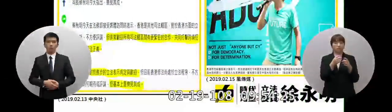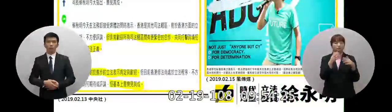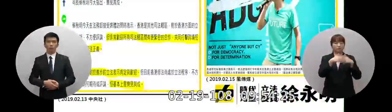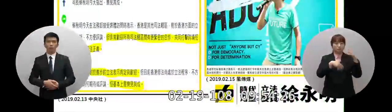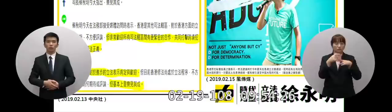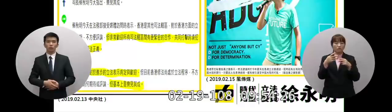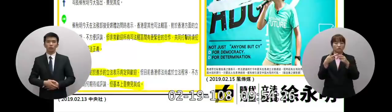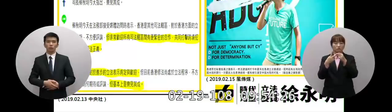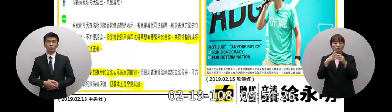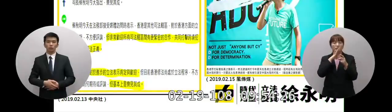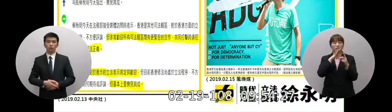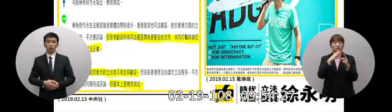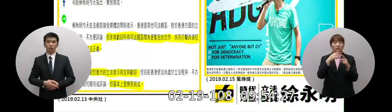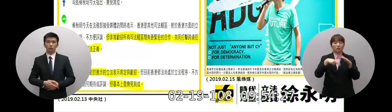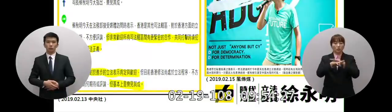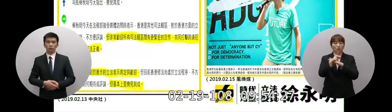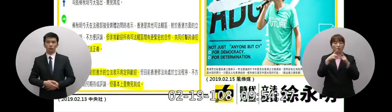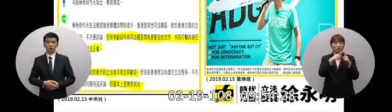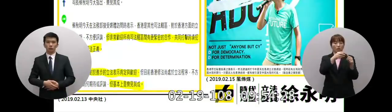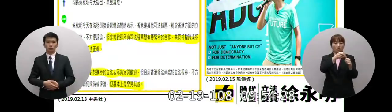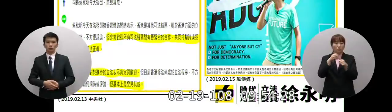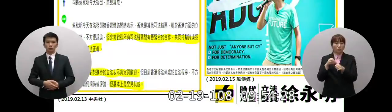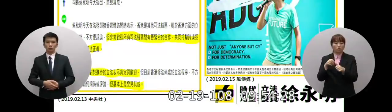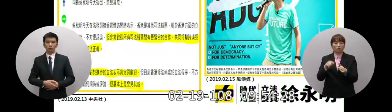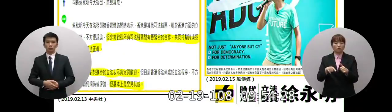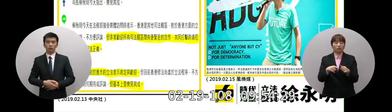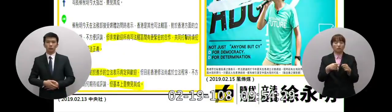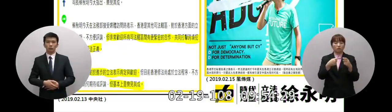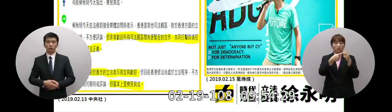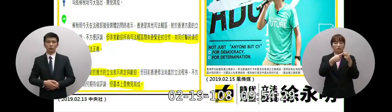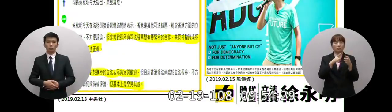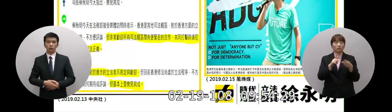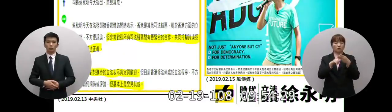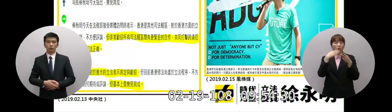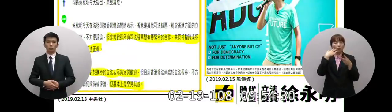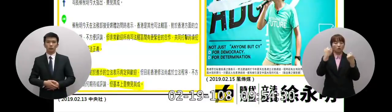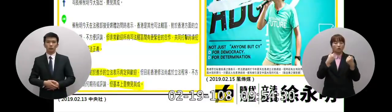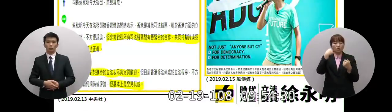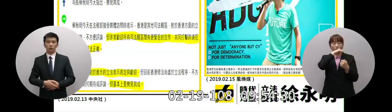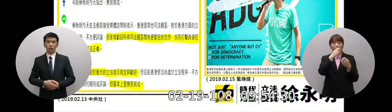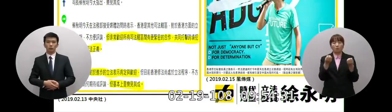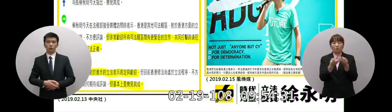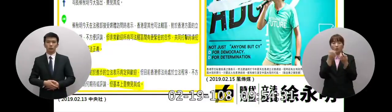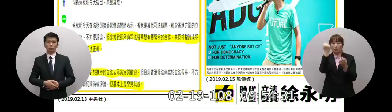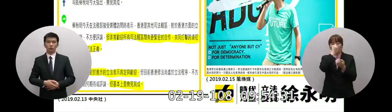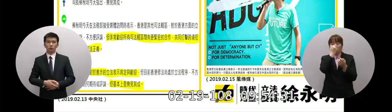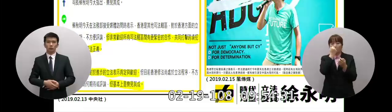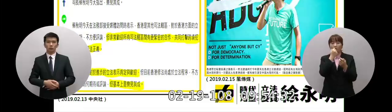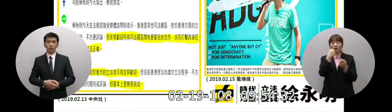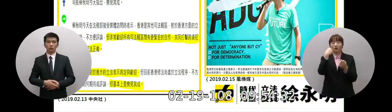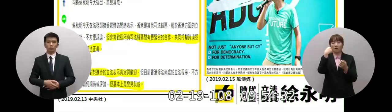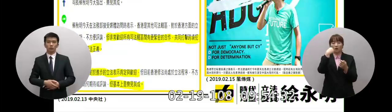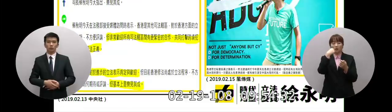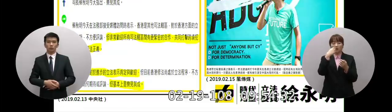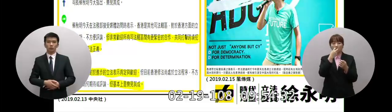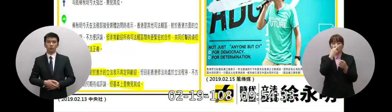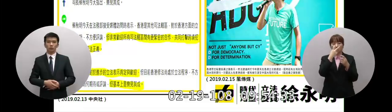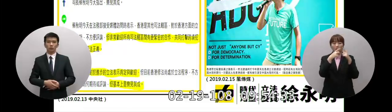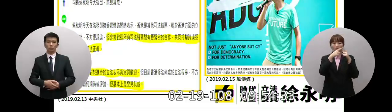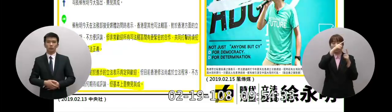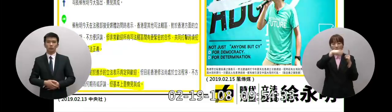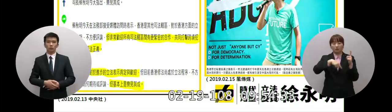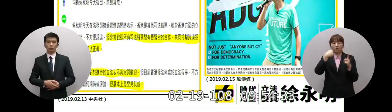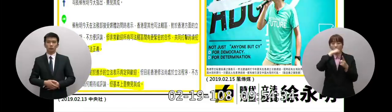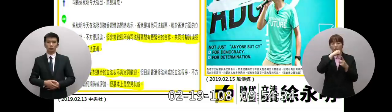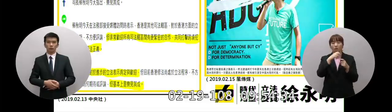犯，好，主要是要引渡这个在台湾犯案的。然后的香港人来台湾送，那其